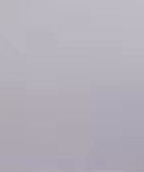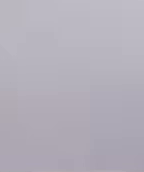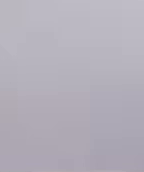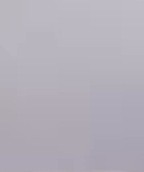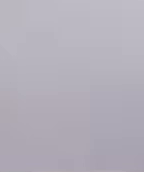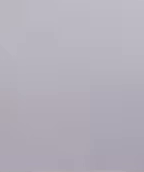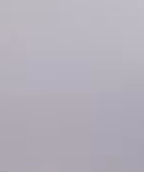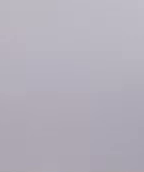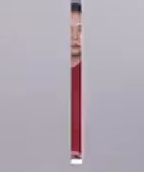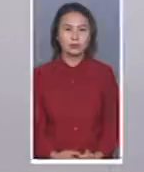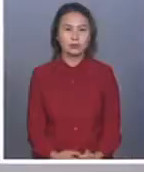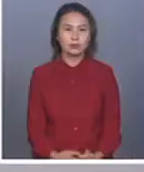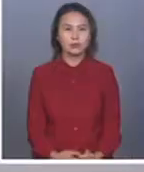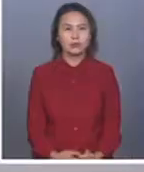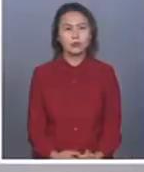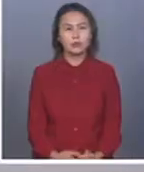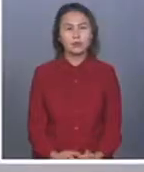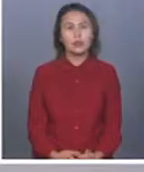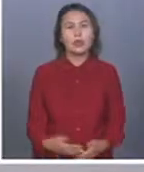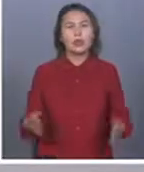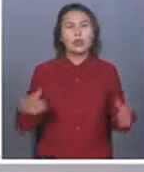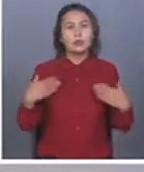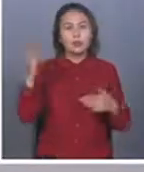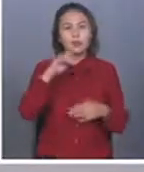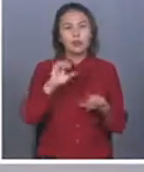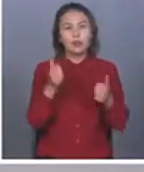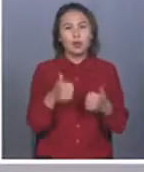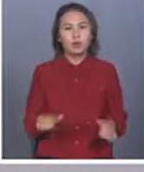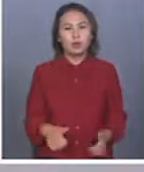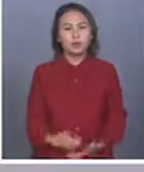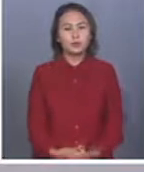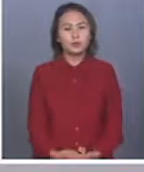Сәлеметсіздер ме оқушылар, бүгінгі сабағымыздың тақырыбы формула.